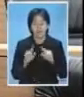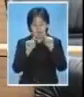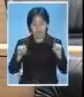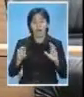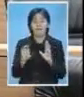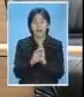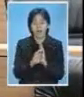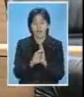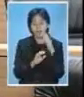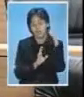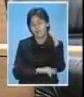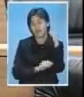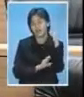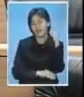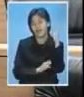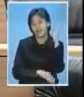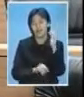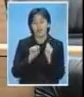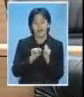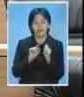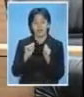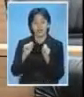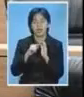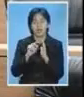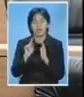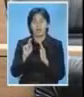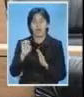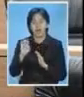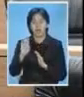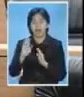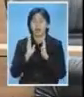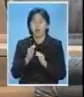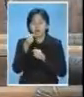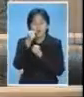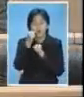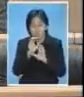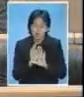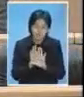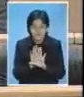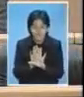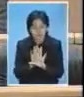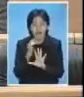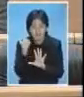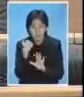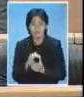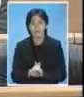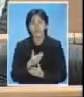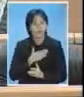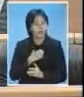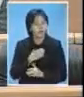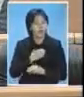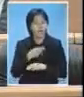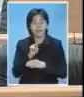ของตากใบในกรณีที่มีการประท้วงที่ตากใบท่านประธานที่ผมจะให้ท่านประธาน